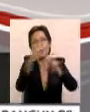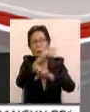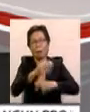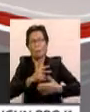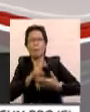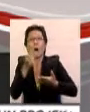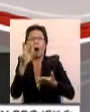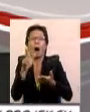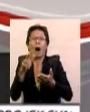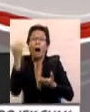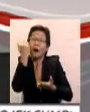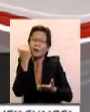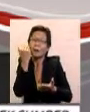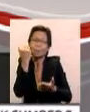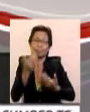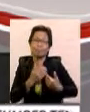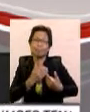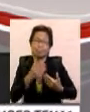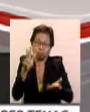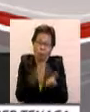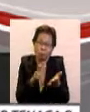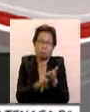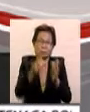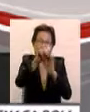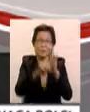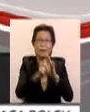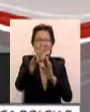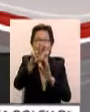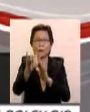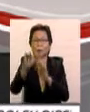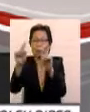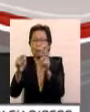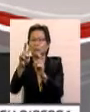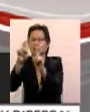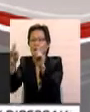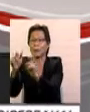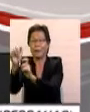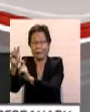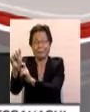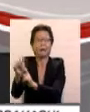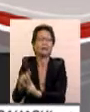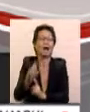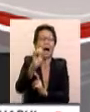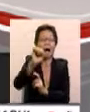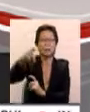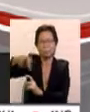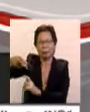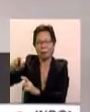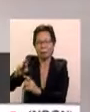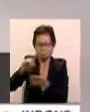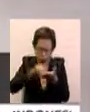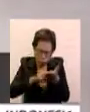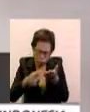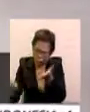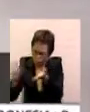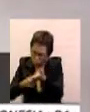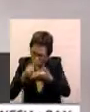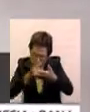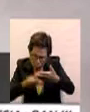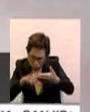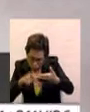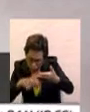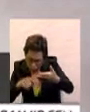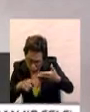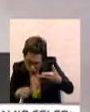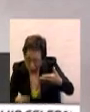perakuan Hakim Pilihan Raya di bawah Seksyen 36(2)A. SPR juga telah meneliti laporan pilihan raya di